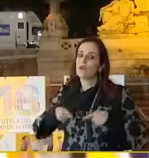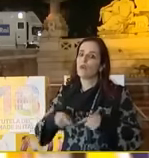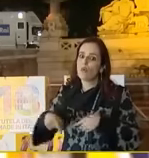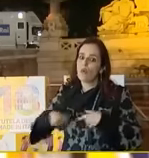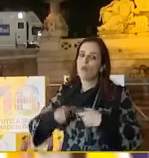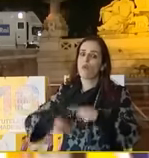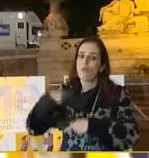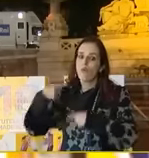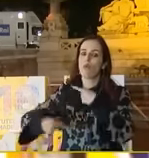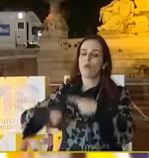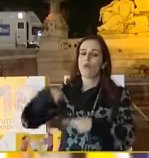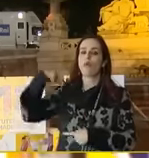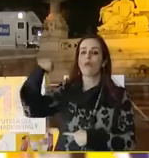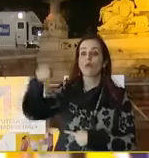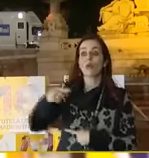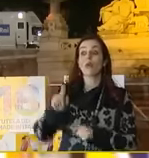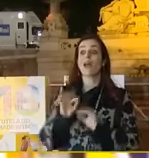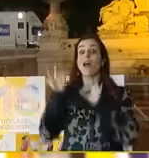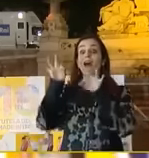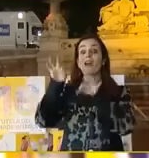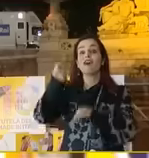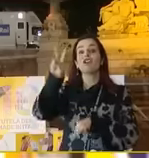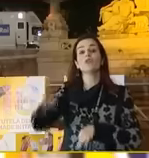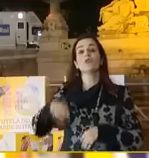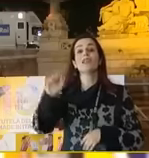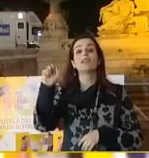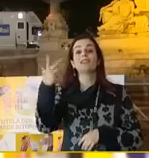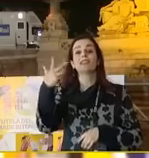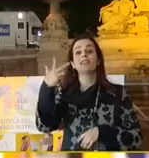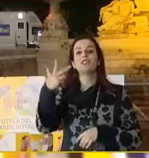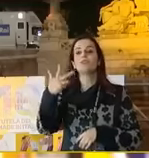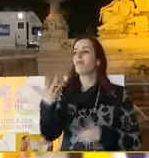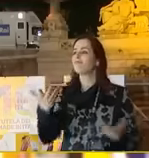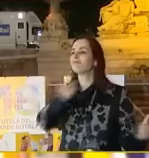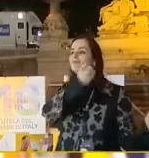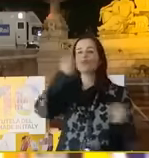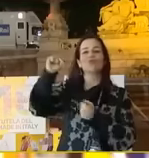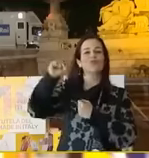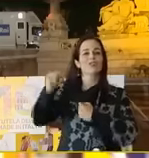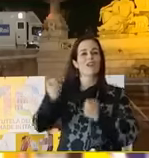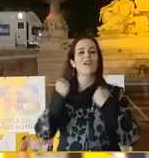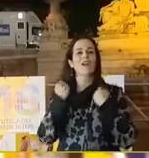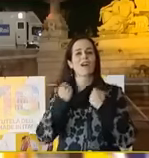quella che ci avrebbe portato nel 2013 a un grandissimo successo.